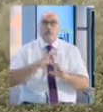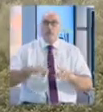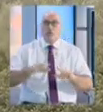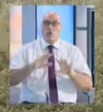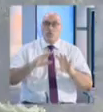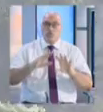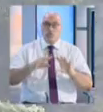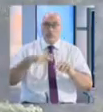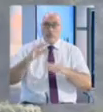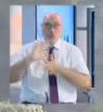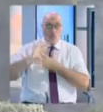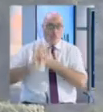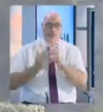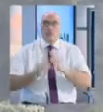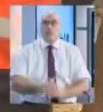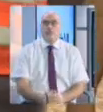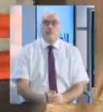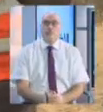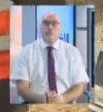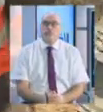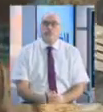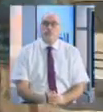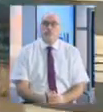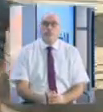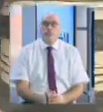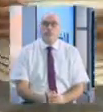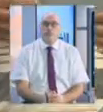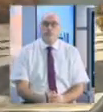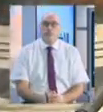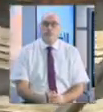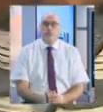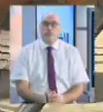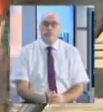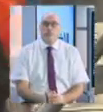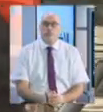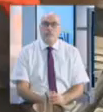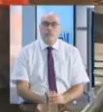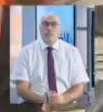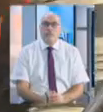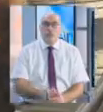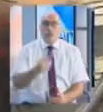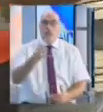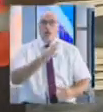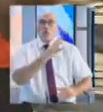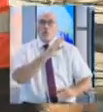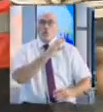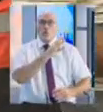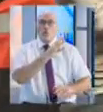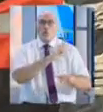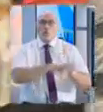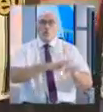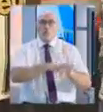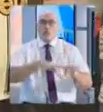مواقد الحريق بسقهراس. كورونيل هذا ها وقف، كورونيل واقف، بنا واقف معاك انت، ما هو خايف، ما هو بالبروتوكول، ما